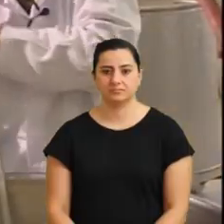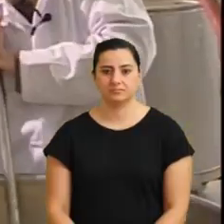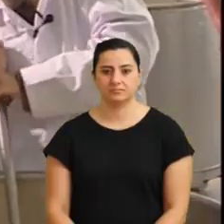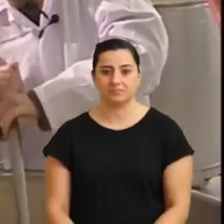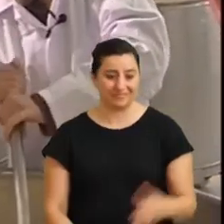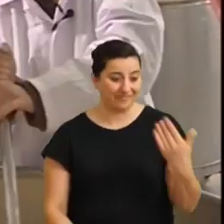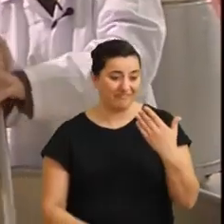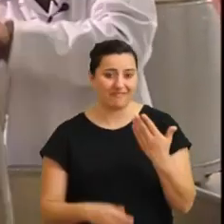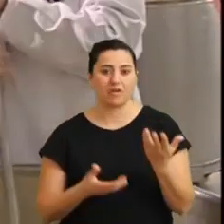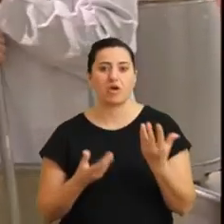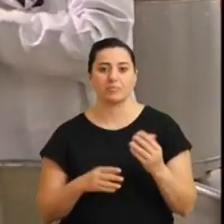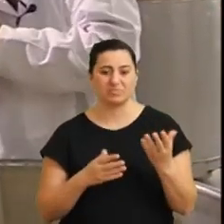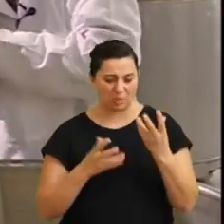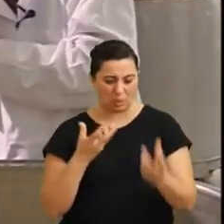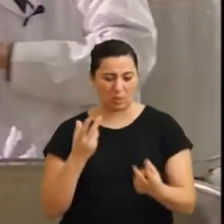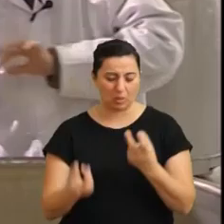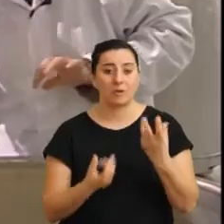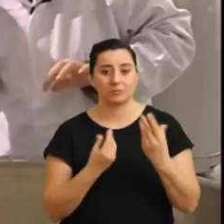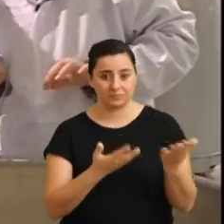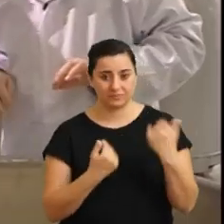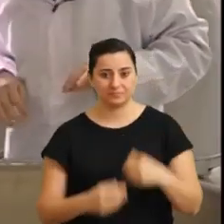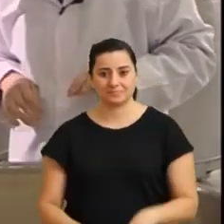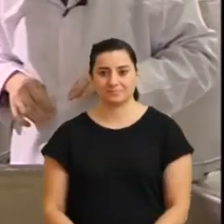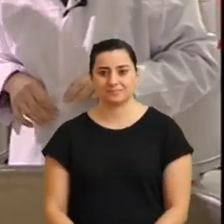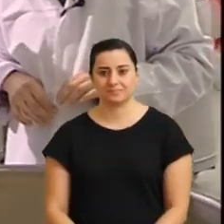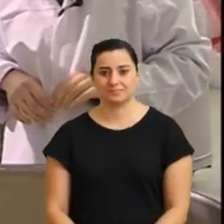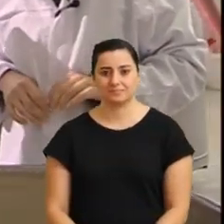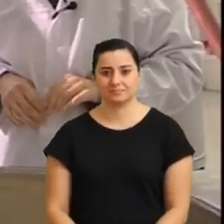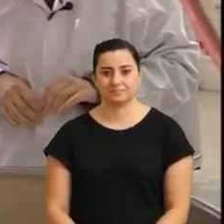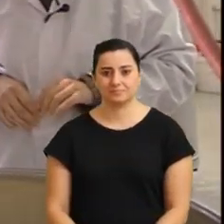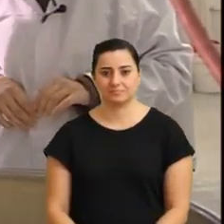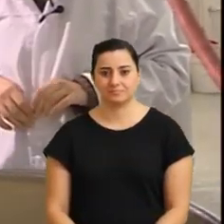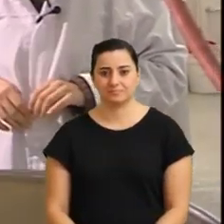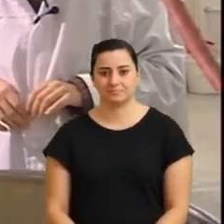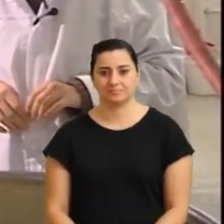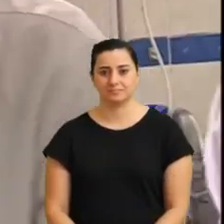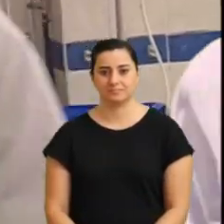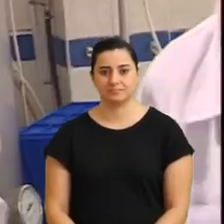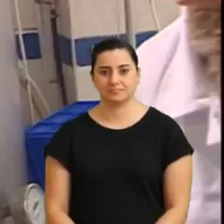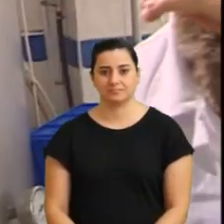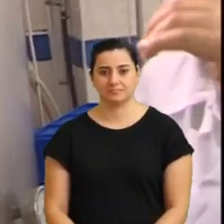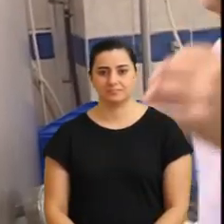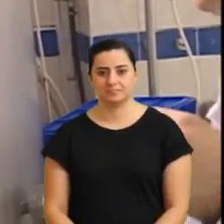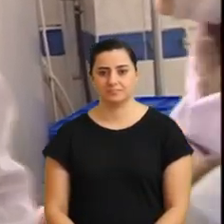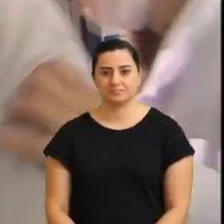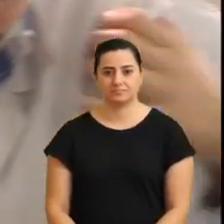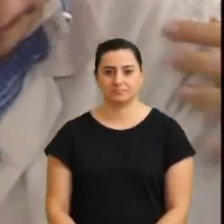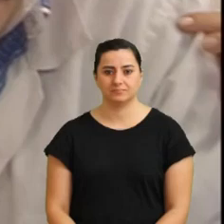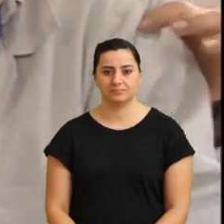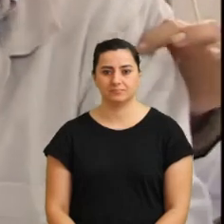Ver ver ver. Topak topak bırak bütün şekeri. Topak topak. Aldı.